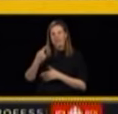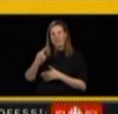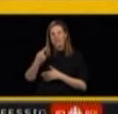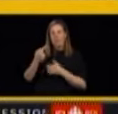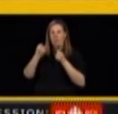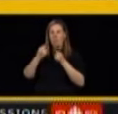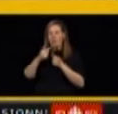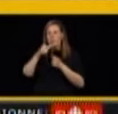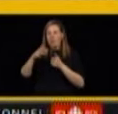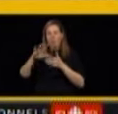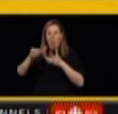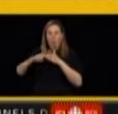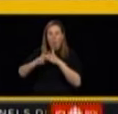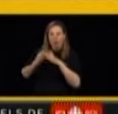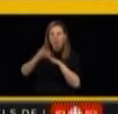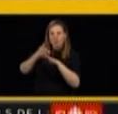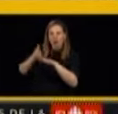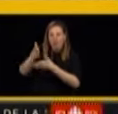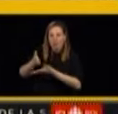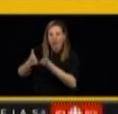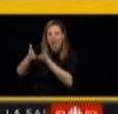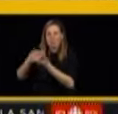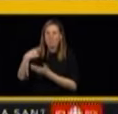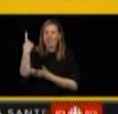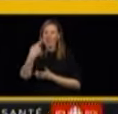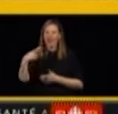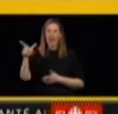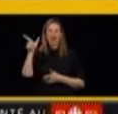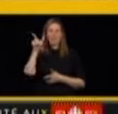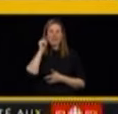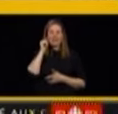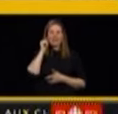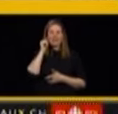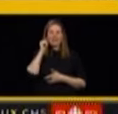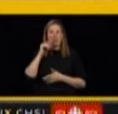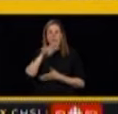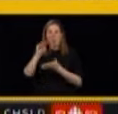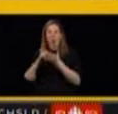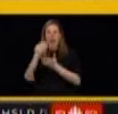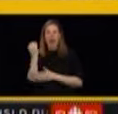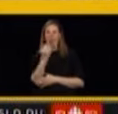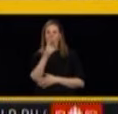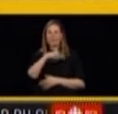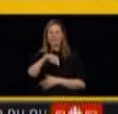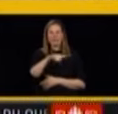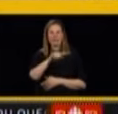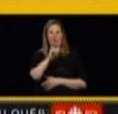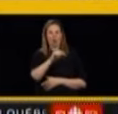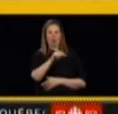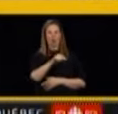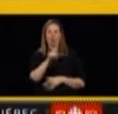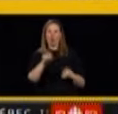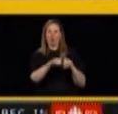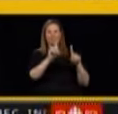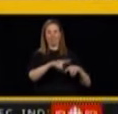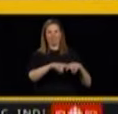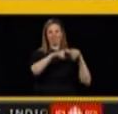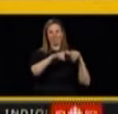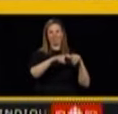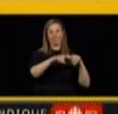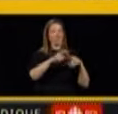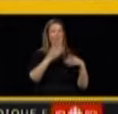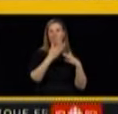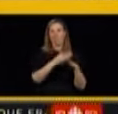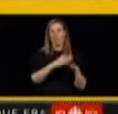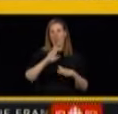pourraient commencer à rentrer. Selon les informations qu'on a, entre autres dans l'ouest de l'île de Montréal, on a dit qu'on a mis ça sur la glace parce qu'on n'était pas prêt.